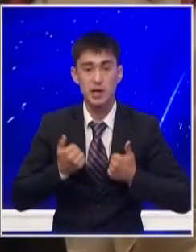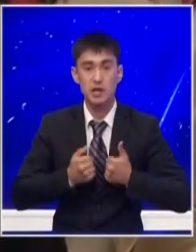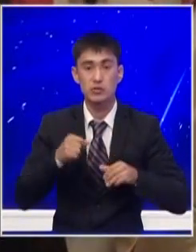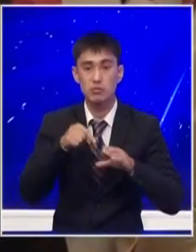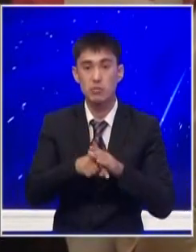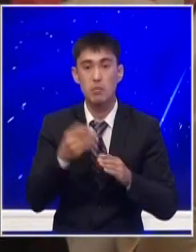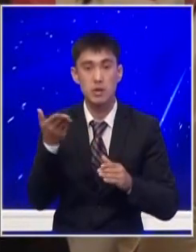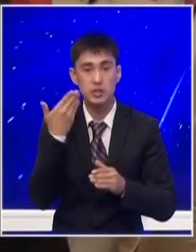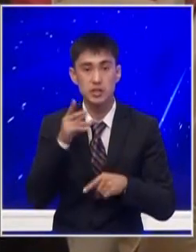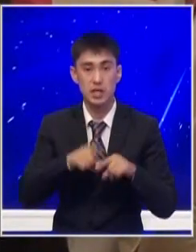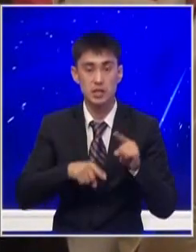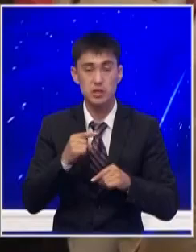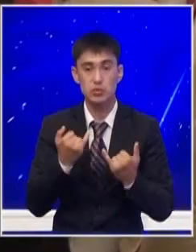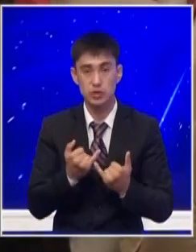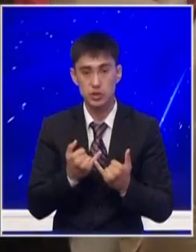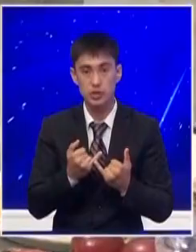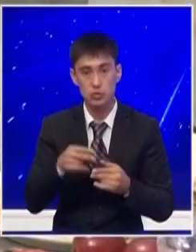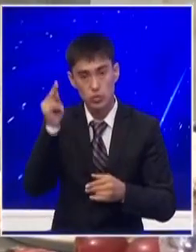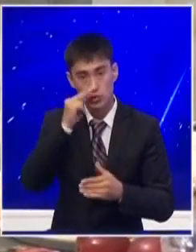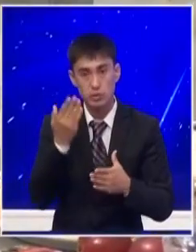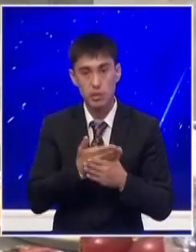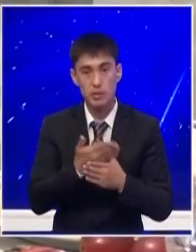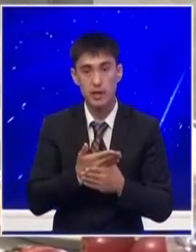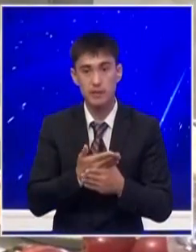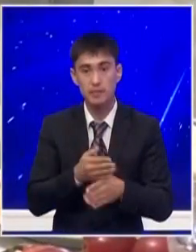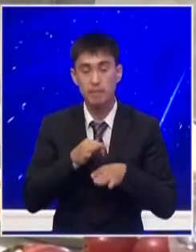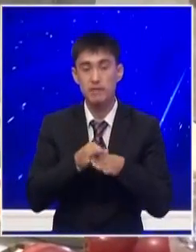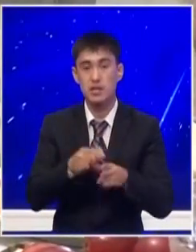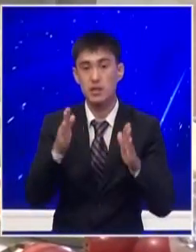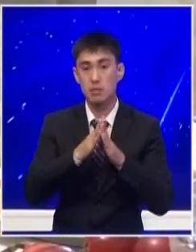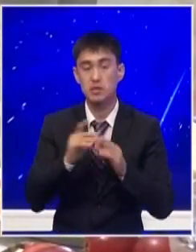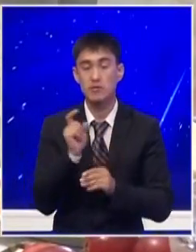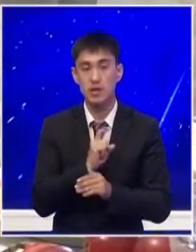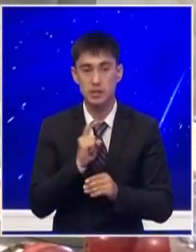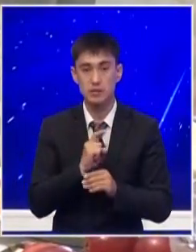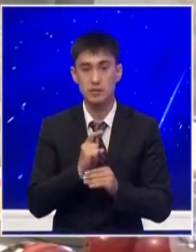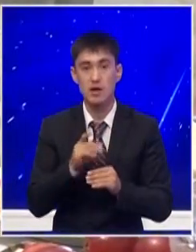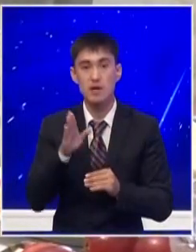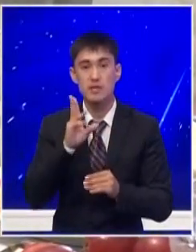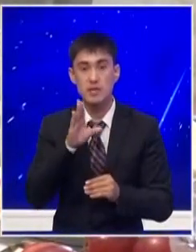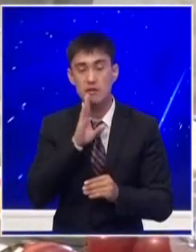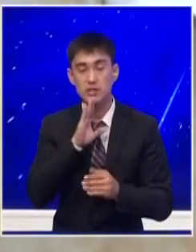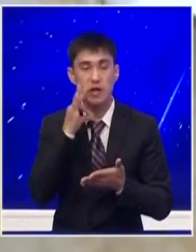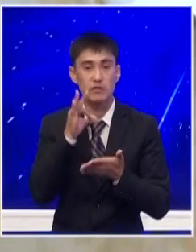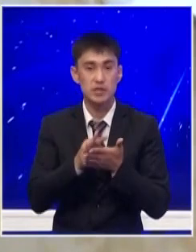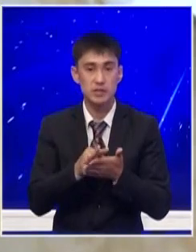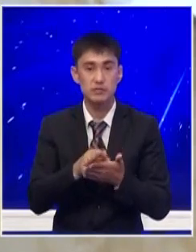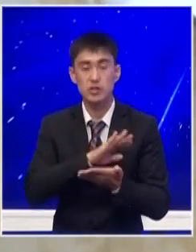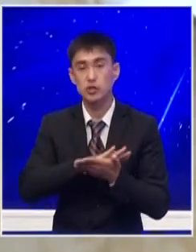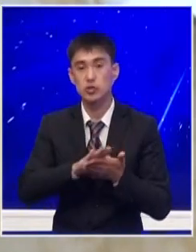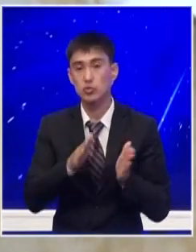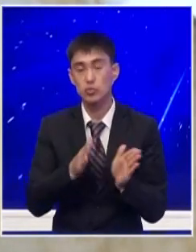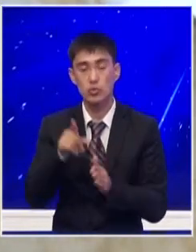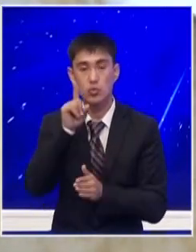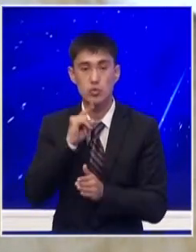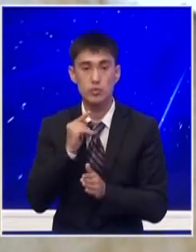облегчить быт родителей и уже сейчас учатся помогать им в ведении домашнего хозяйства. Девочки ответственные за чистоту и